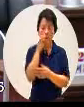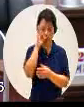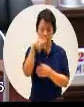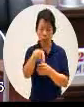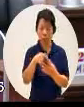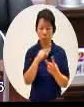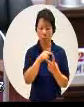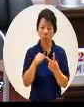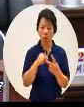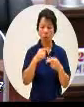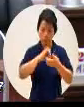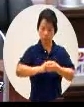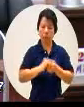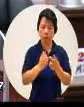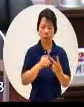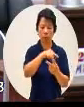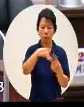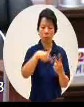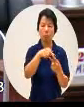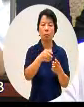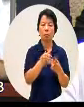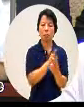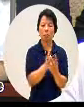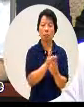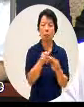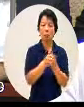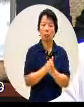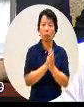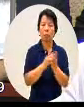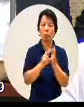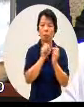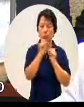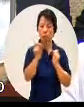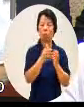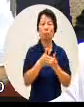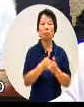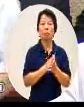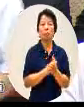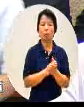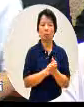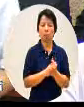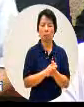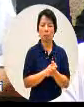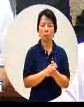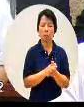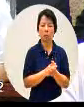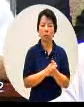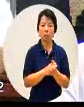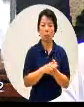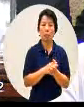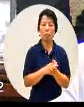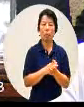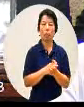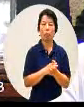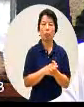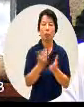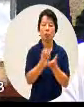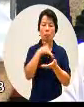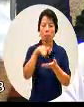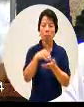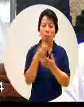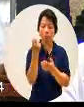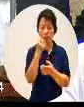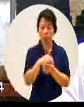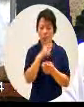單一項必須整體而且必須長期對那局長預算的觀